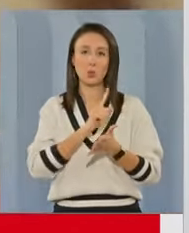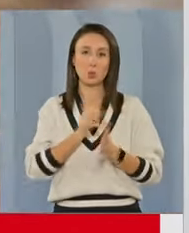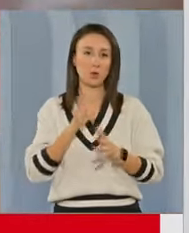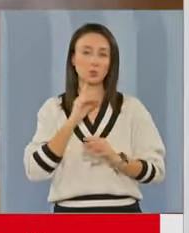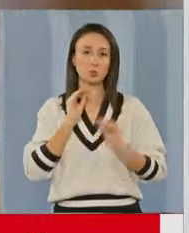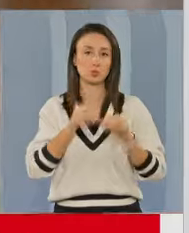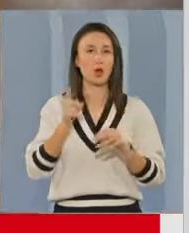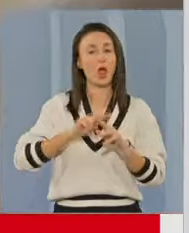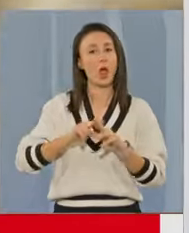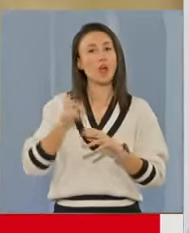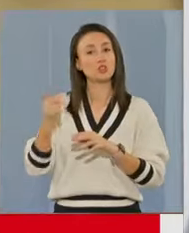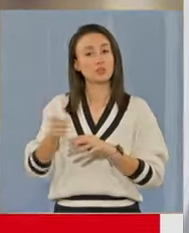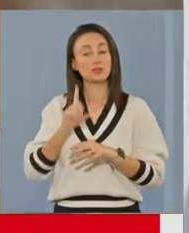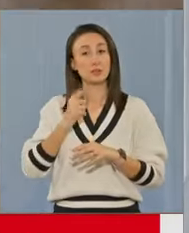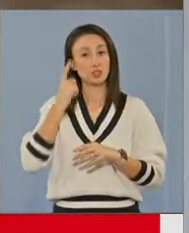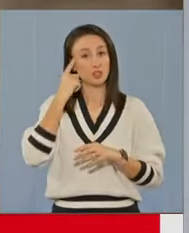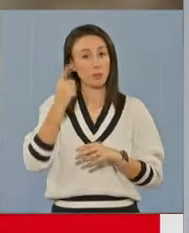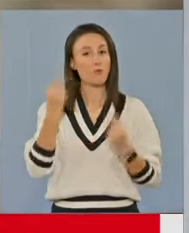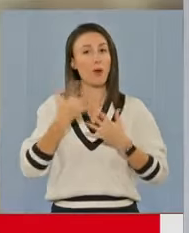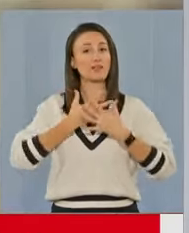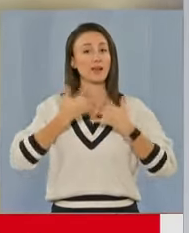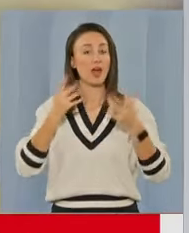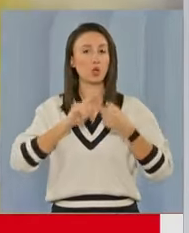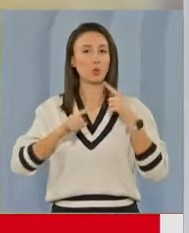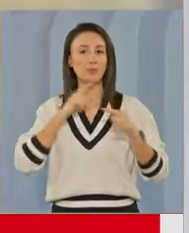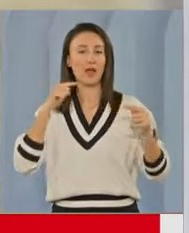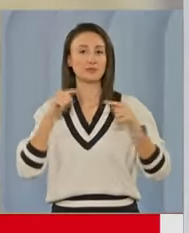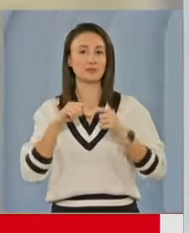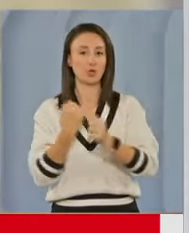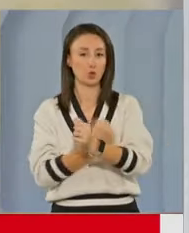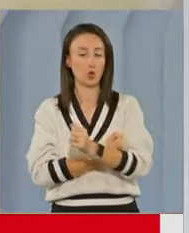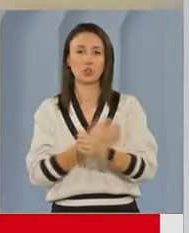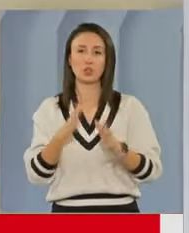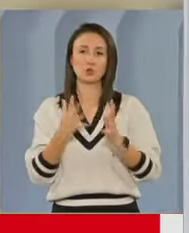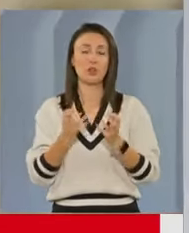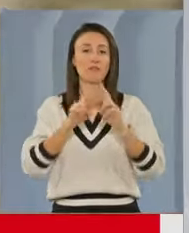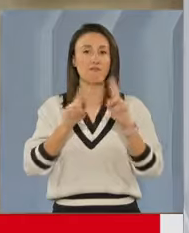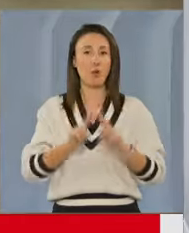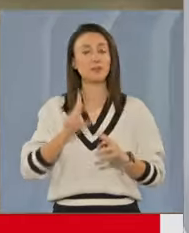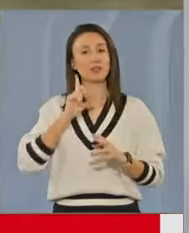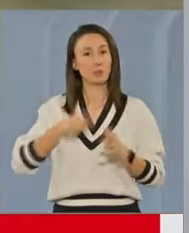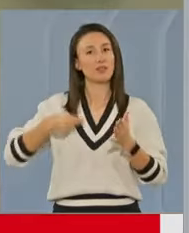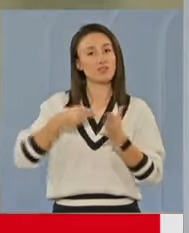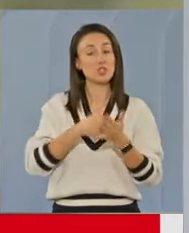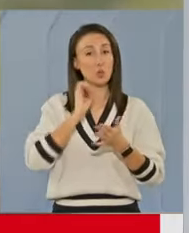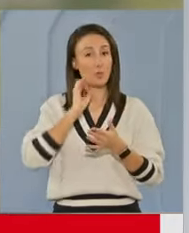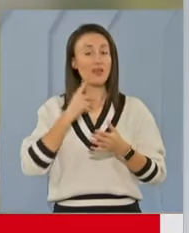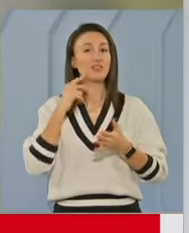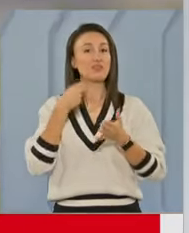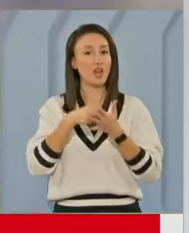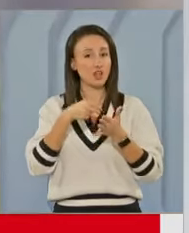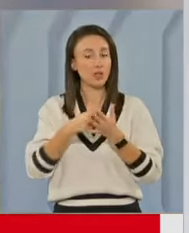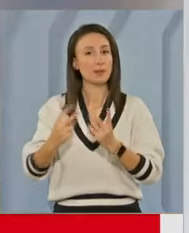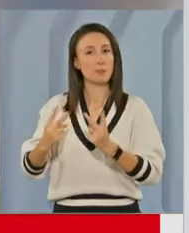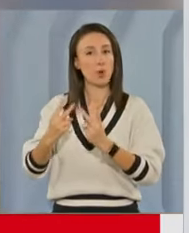aici dar trebuie să știm foarte clar lupta antidrog indiferent sub ce formă este ea Trebuie să facă cu investiții umane și cu investiții financiare